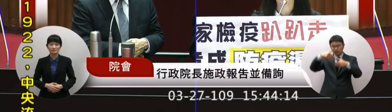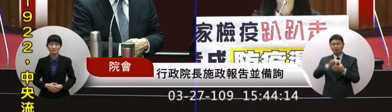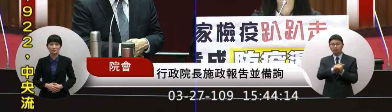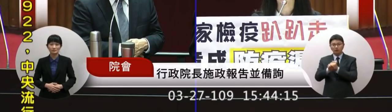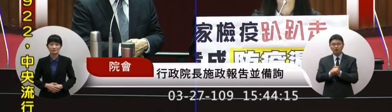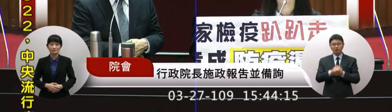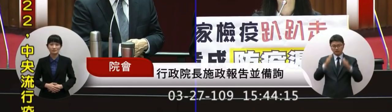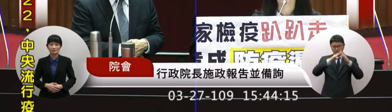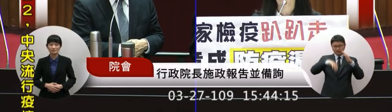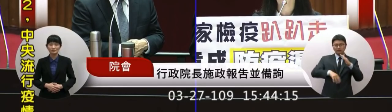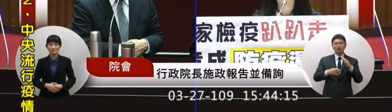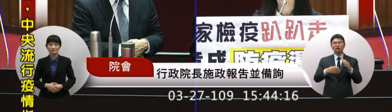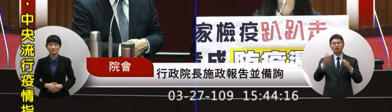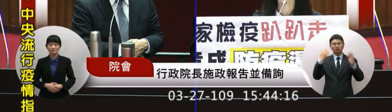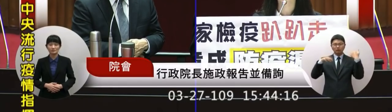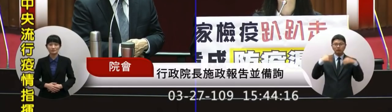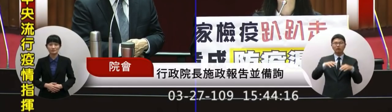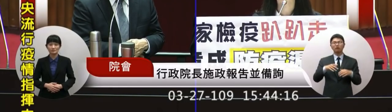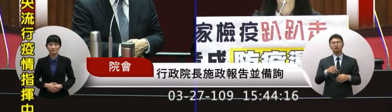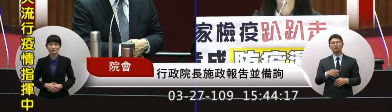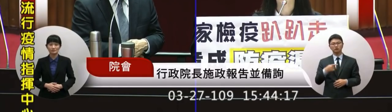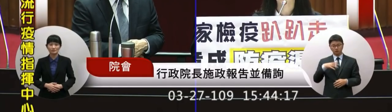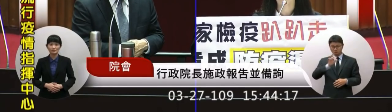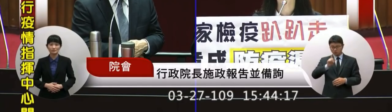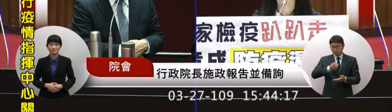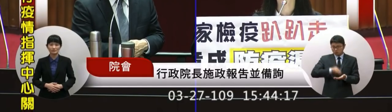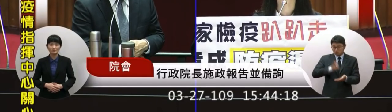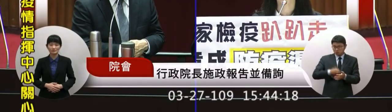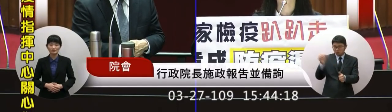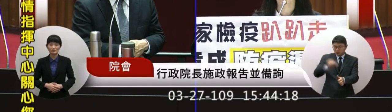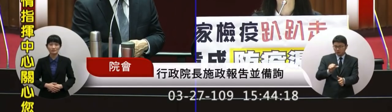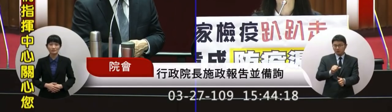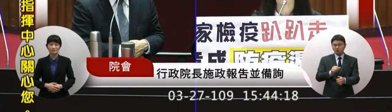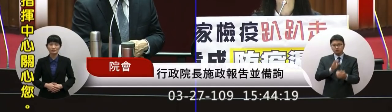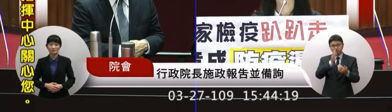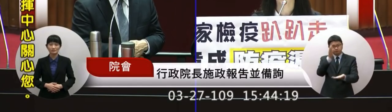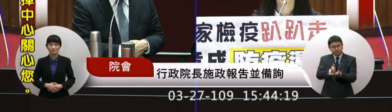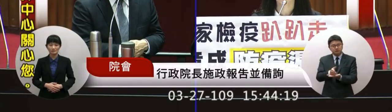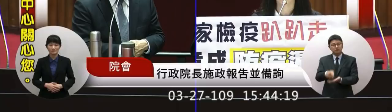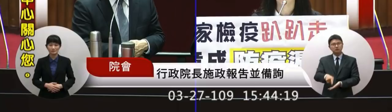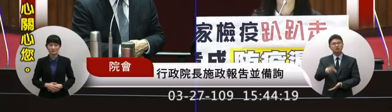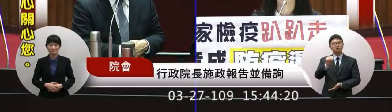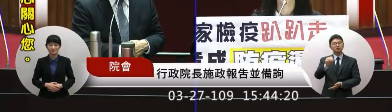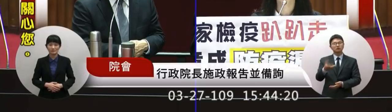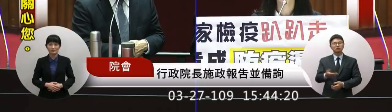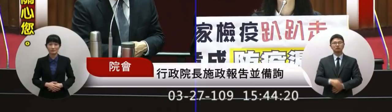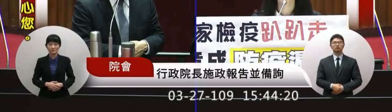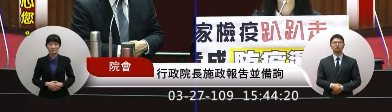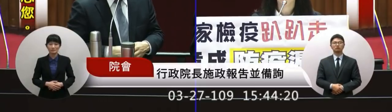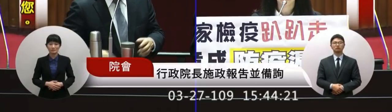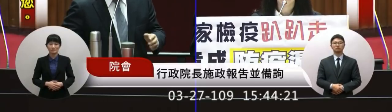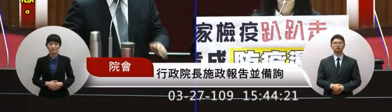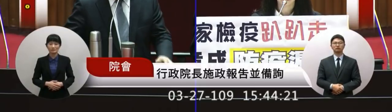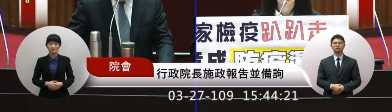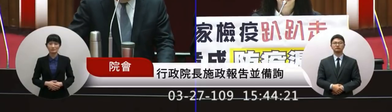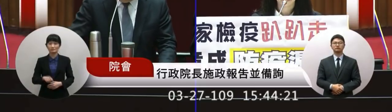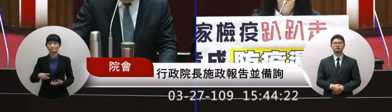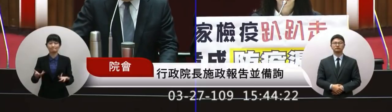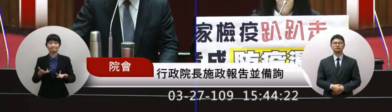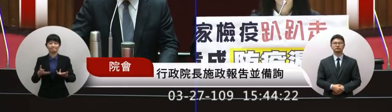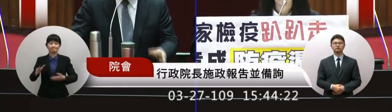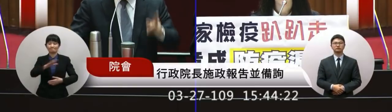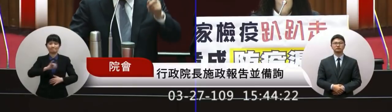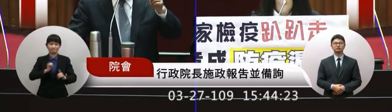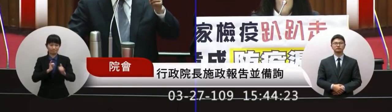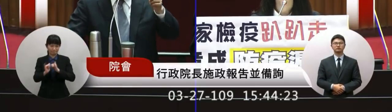题，目前我们有没有积极的做法来去做这样子的一个裁罚，或是阻止他们这样子的这个行为？ 有，这个整